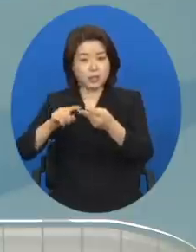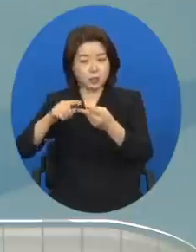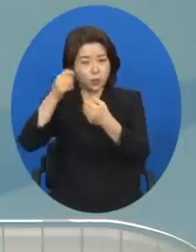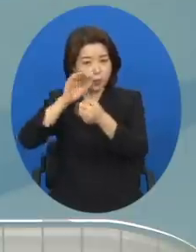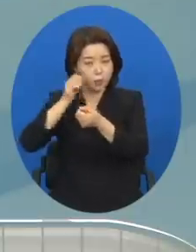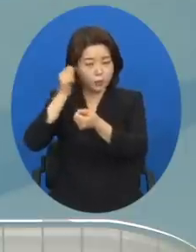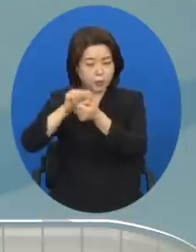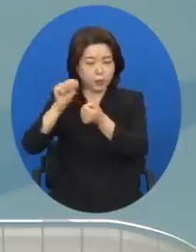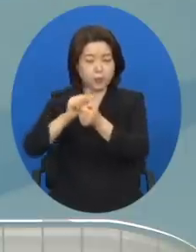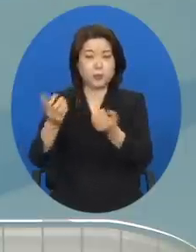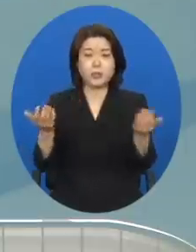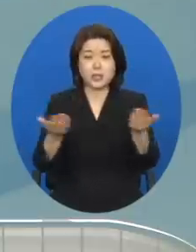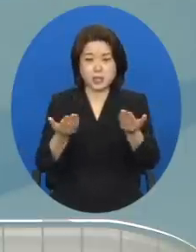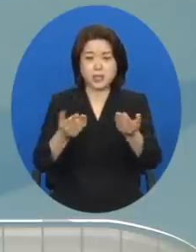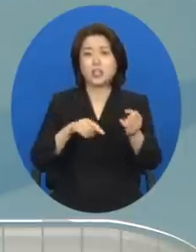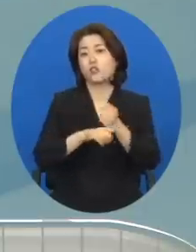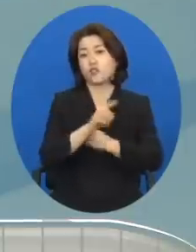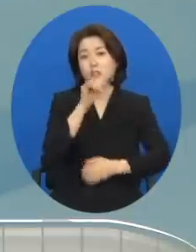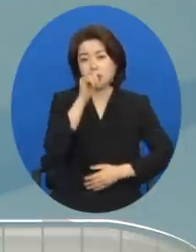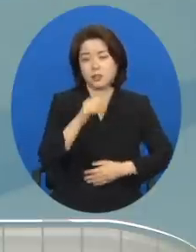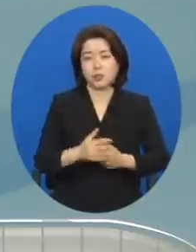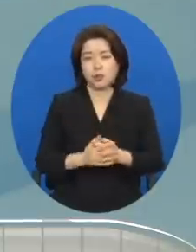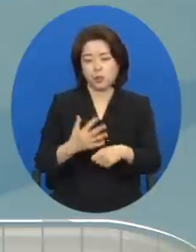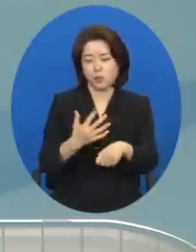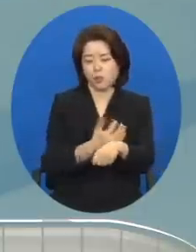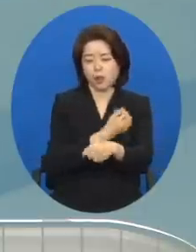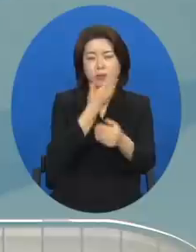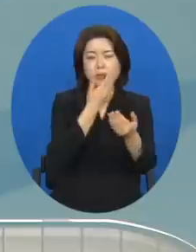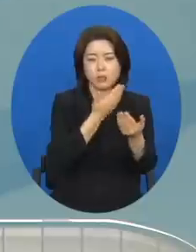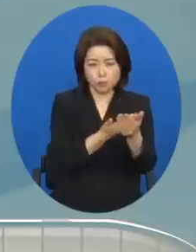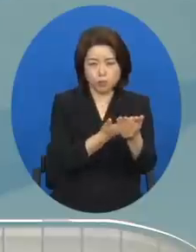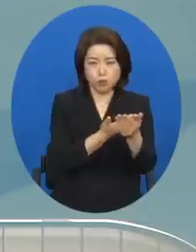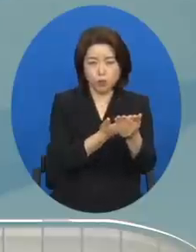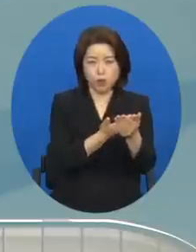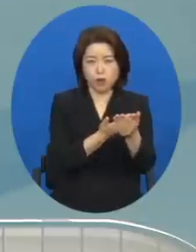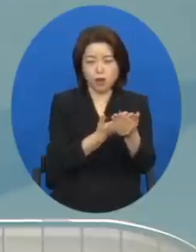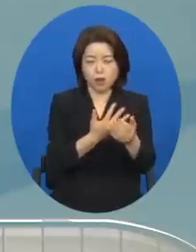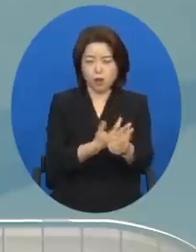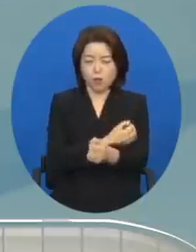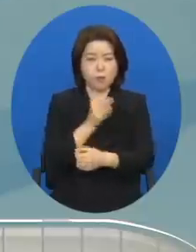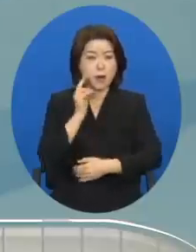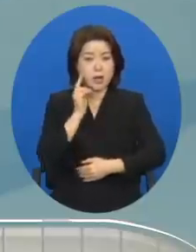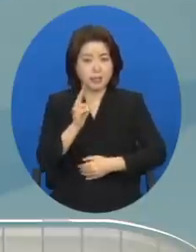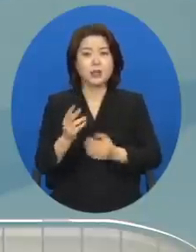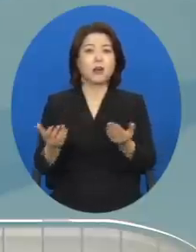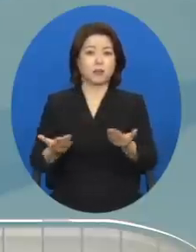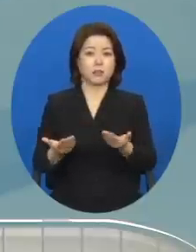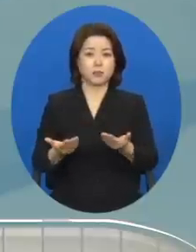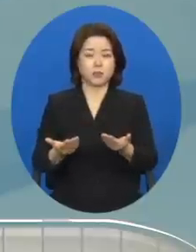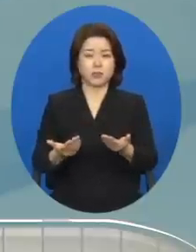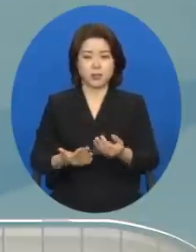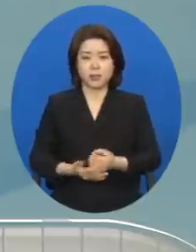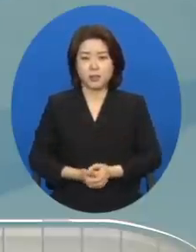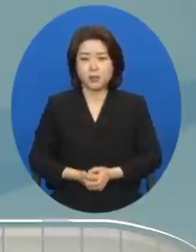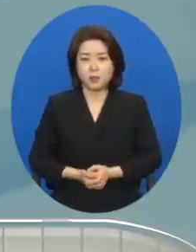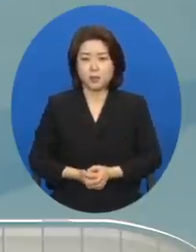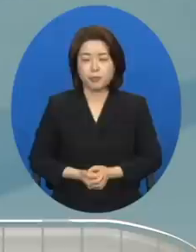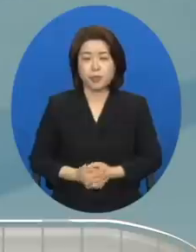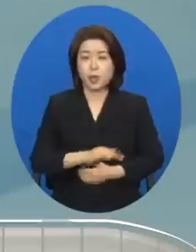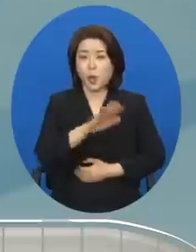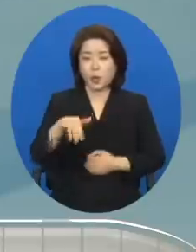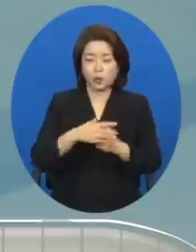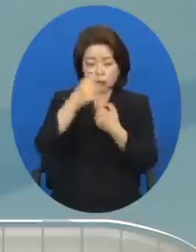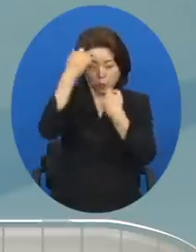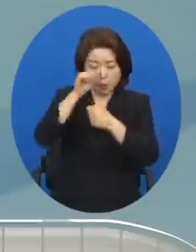있지 않겠습니까? 굉장히 중요하고 또 대단히 심각한 일입니다. 우리도